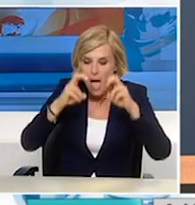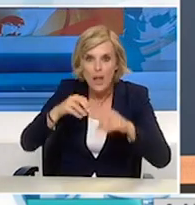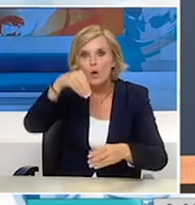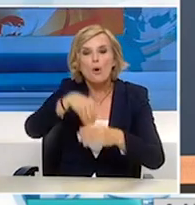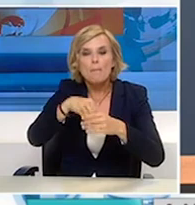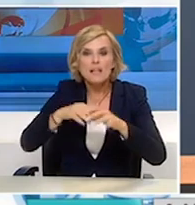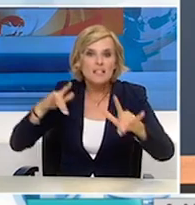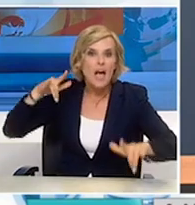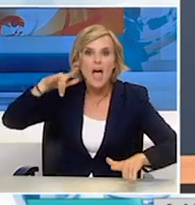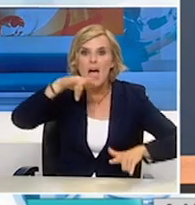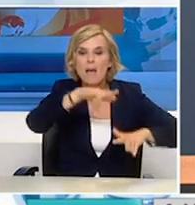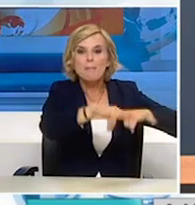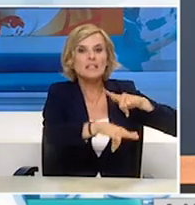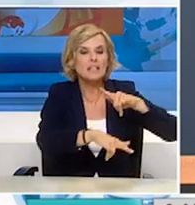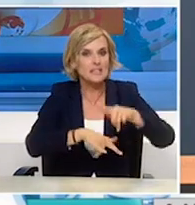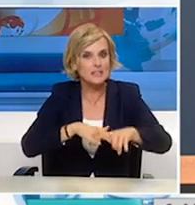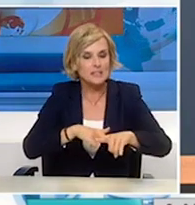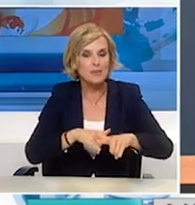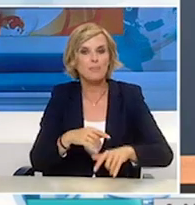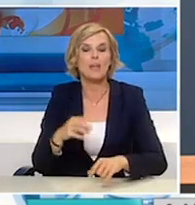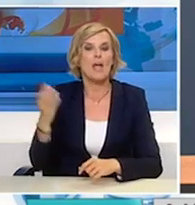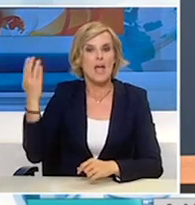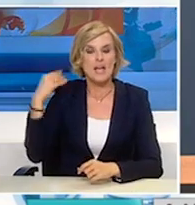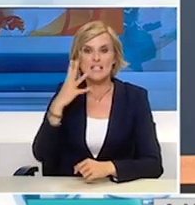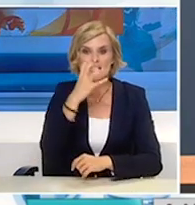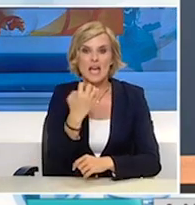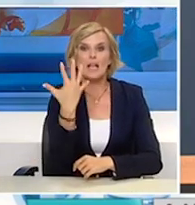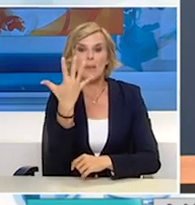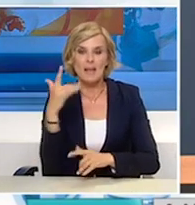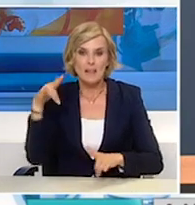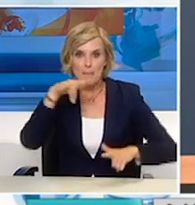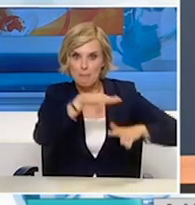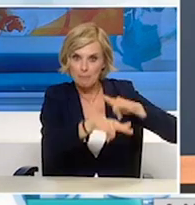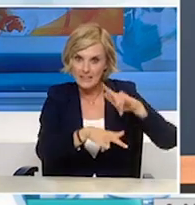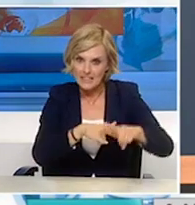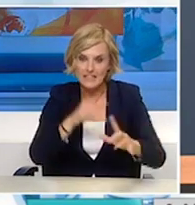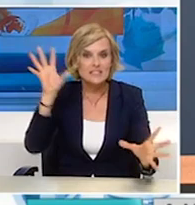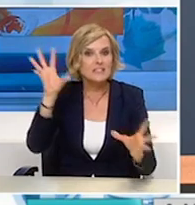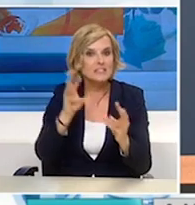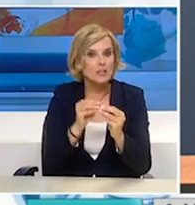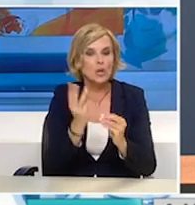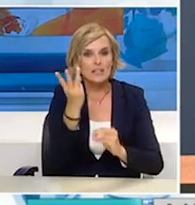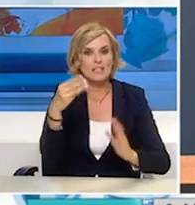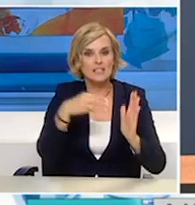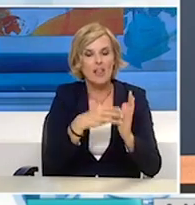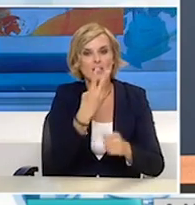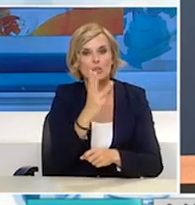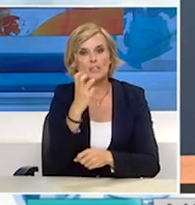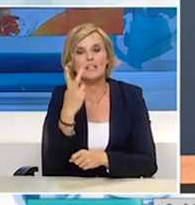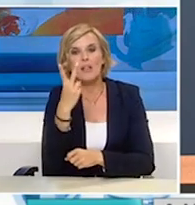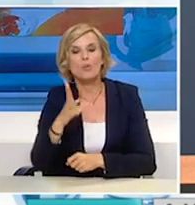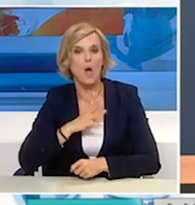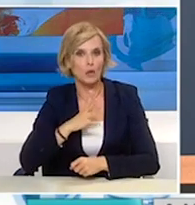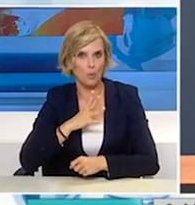μέχρι και χθες, έχουν φτάσει στην Ελλάδα 45 πτήσεις που μετέφεραν συνολικά 3.332 άτομα. Από αυτά